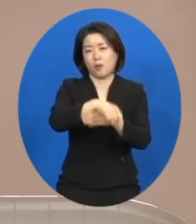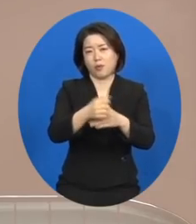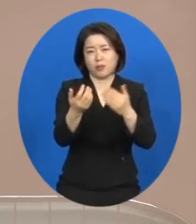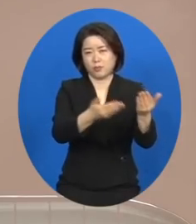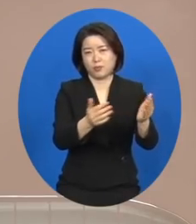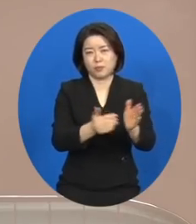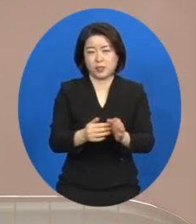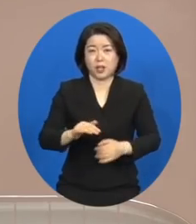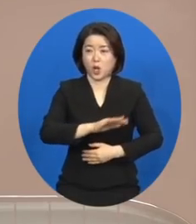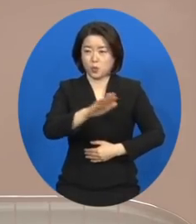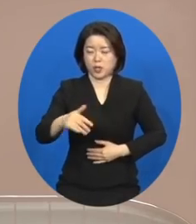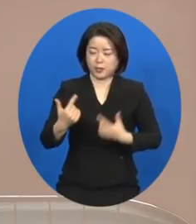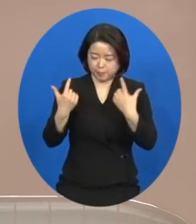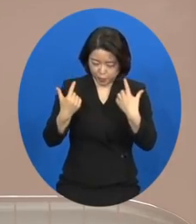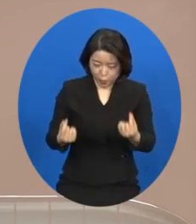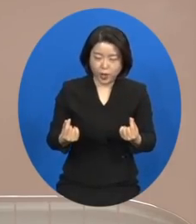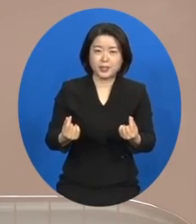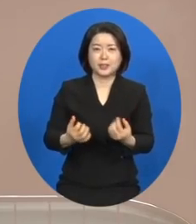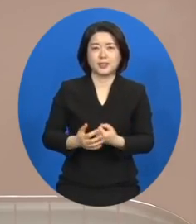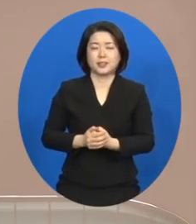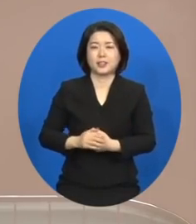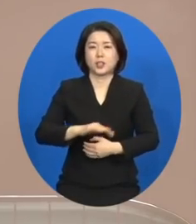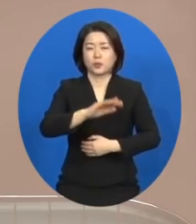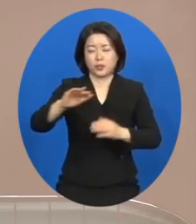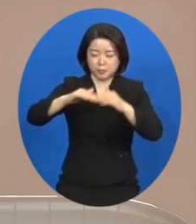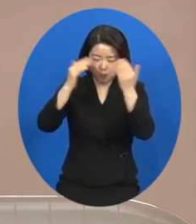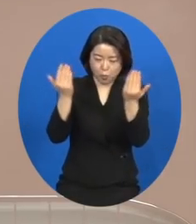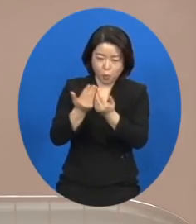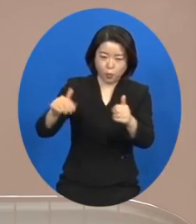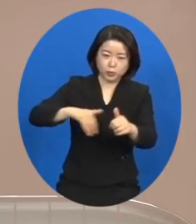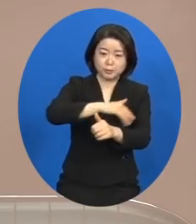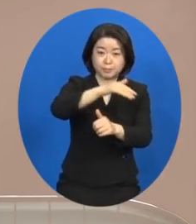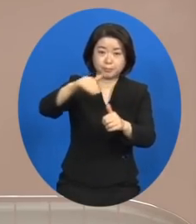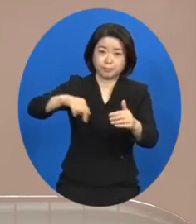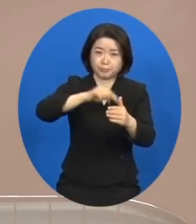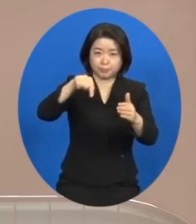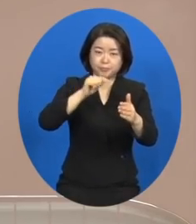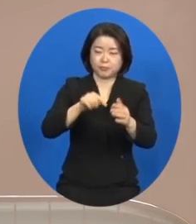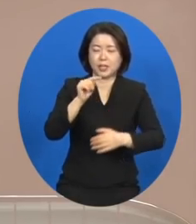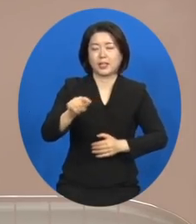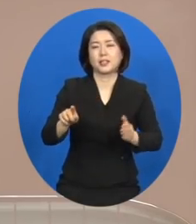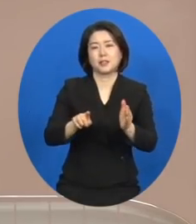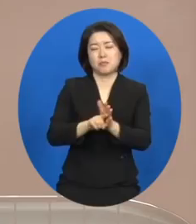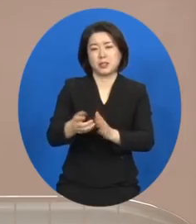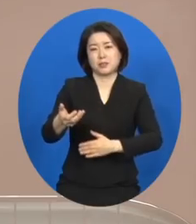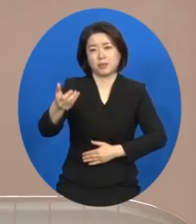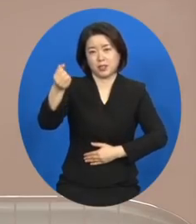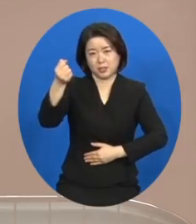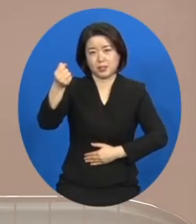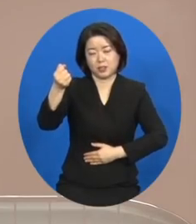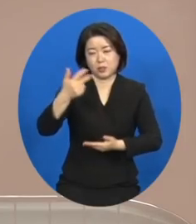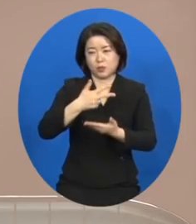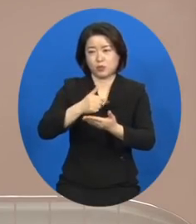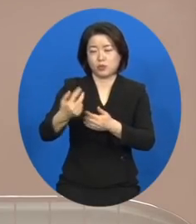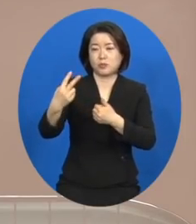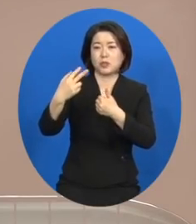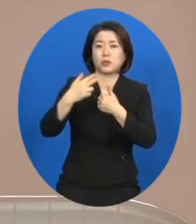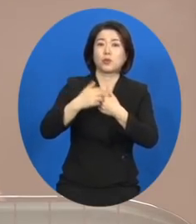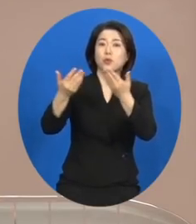우리에게도 동일하게 주님께서 오늘 우리 모든 상황 속에서 이 믿음을 가지라고 주님께서 도전하시는